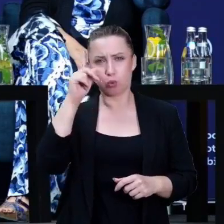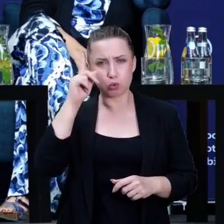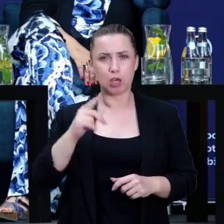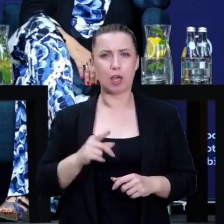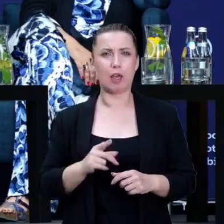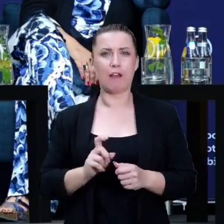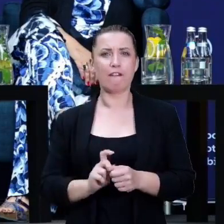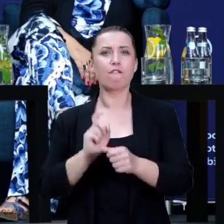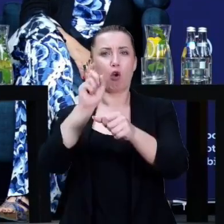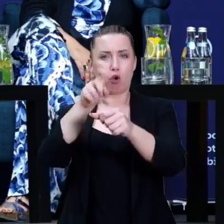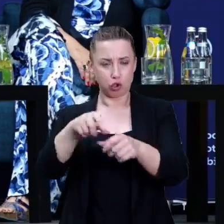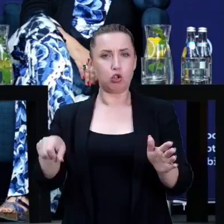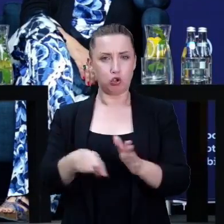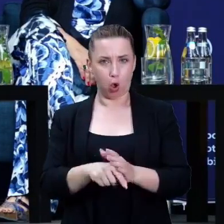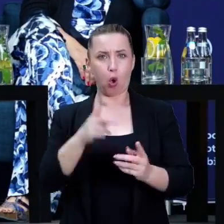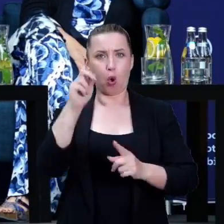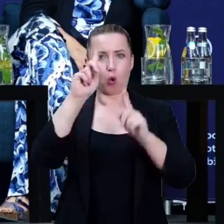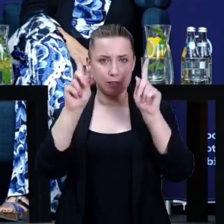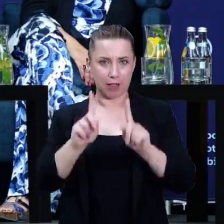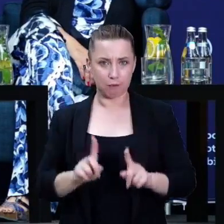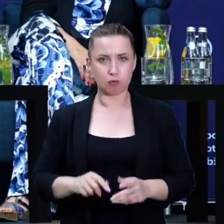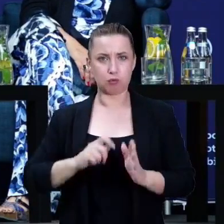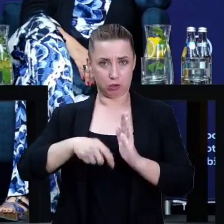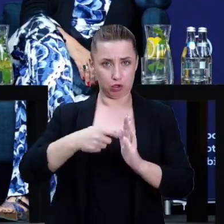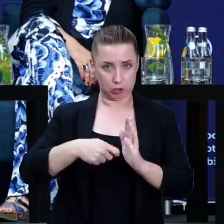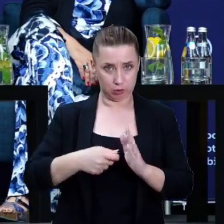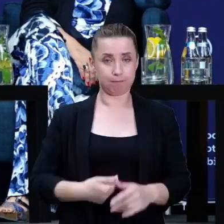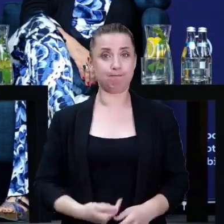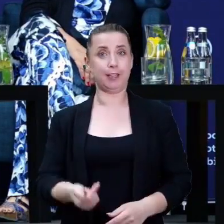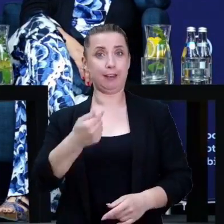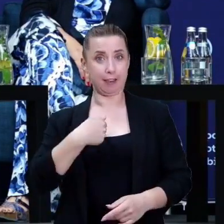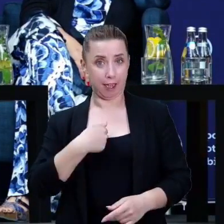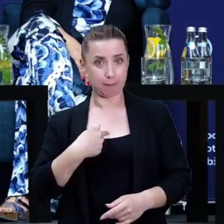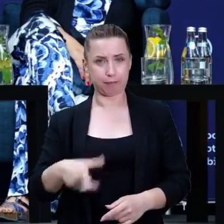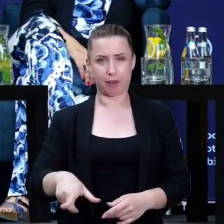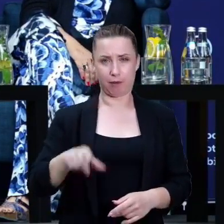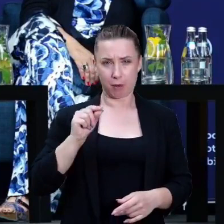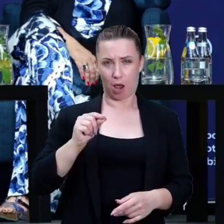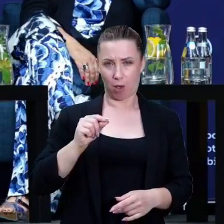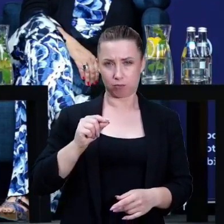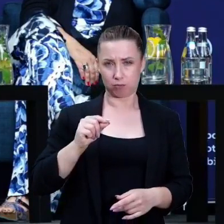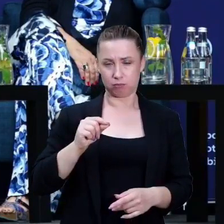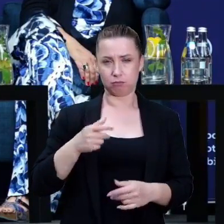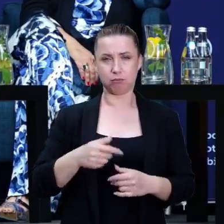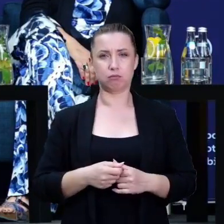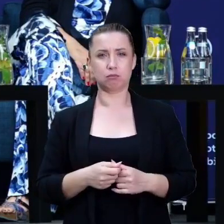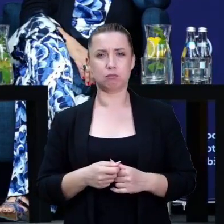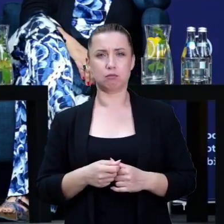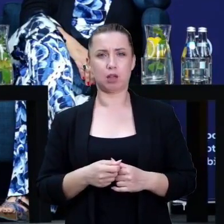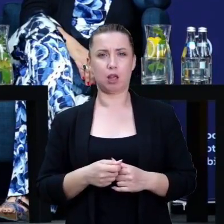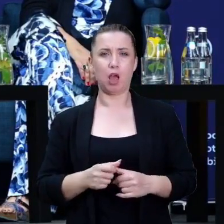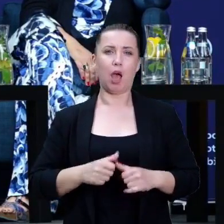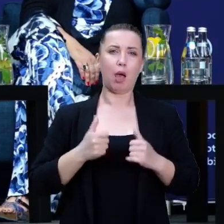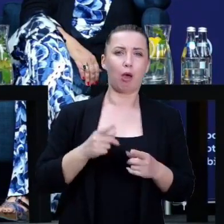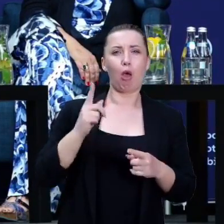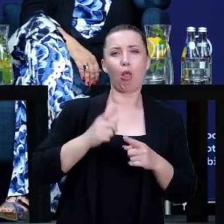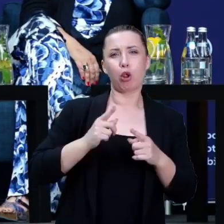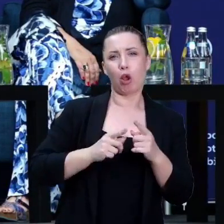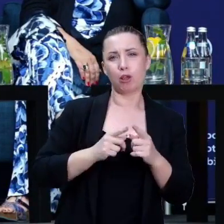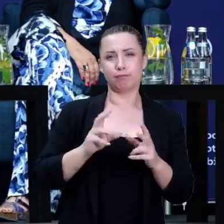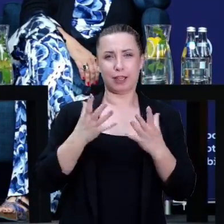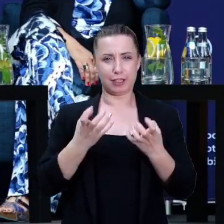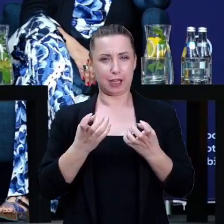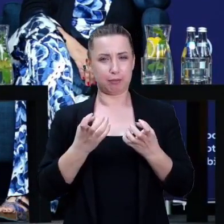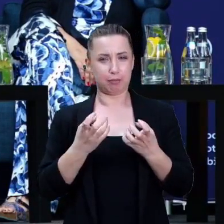tego zawodu, prawda? I ja przybrałam taką strategię, może troszkę tak, żeby właśnie zaatakować z